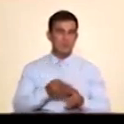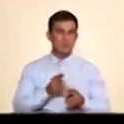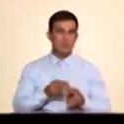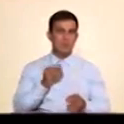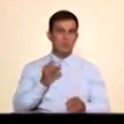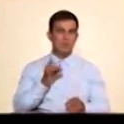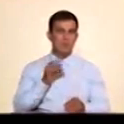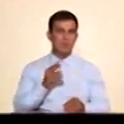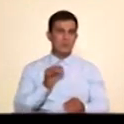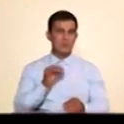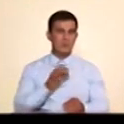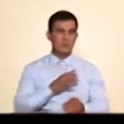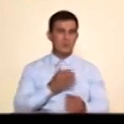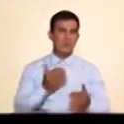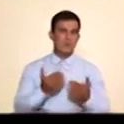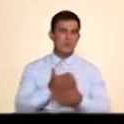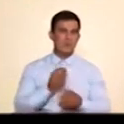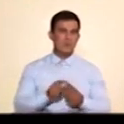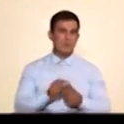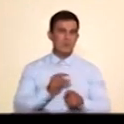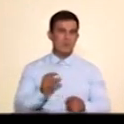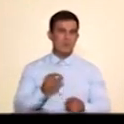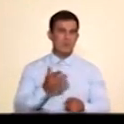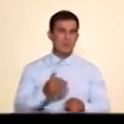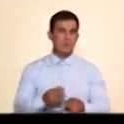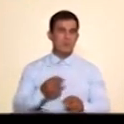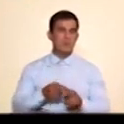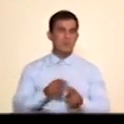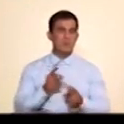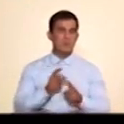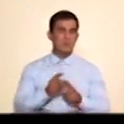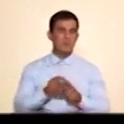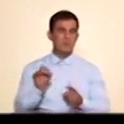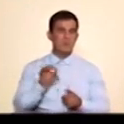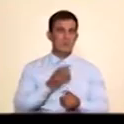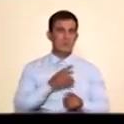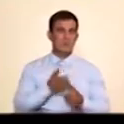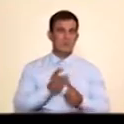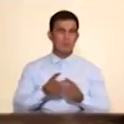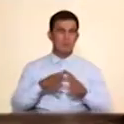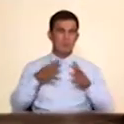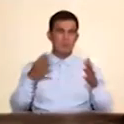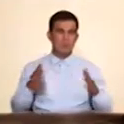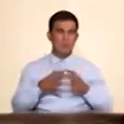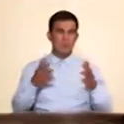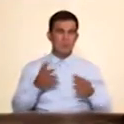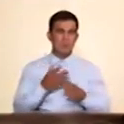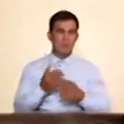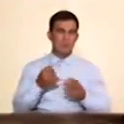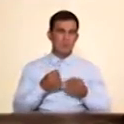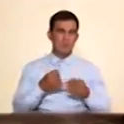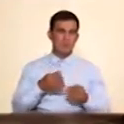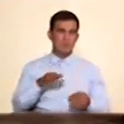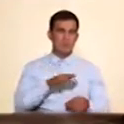Franklar davlatida benefitsiya edi. Benefitsiya nima? Ya'ni yirik yer egaligi hisoblanadi.